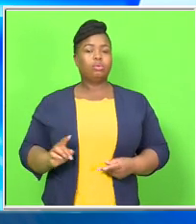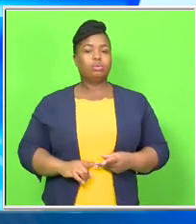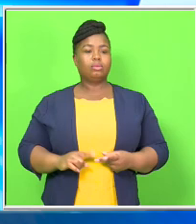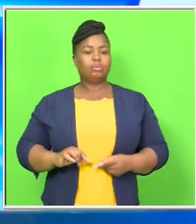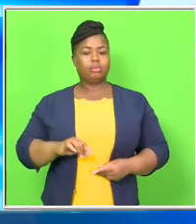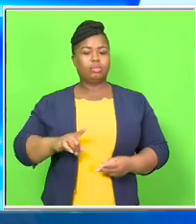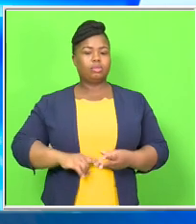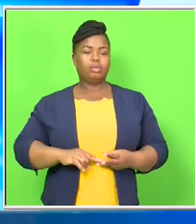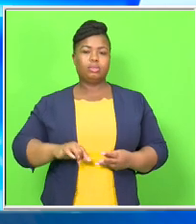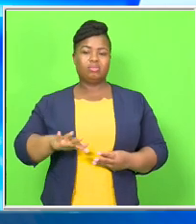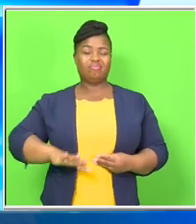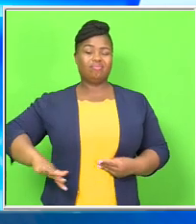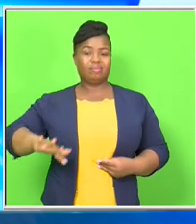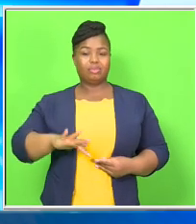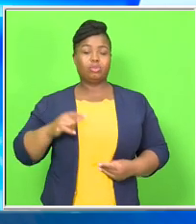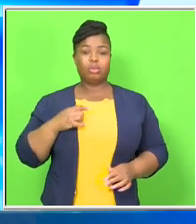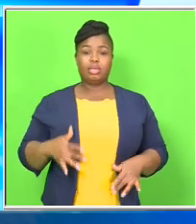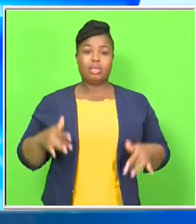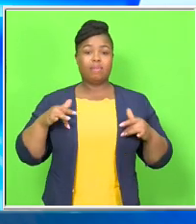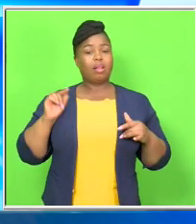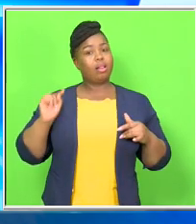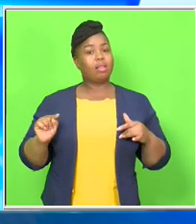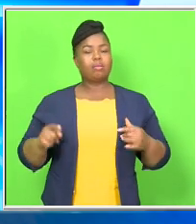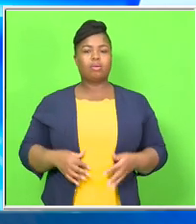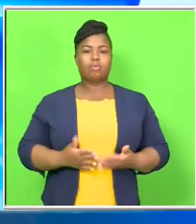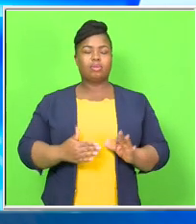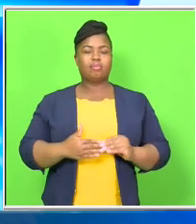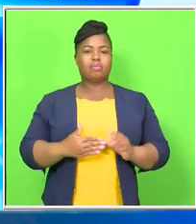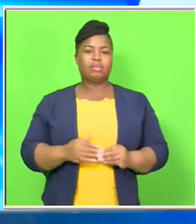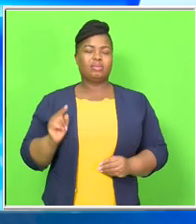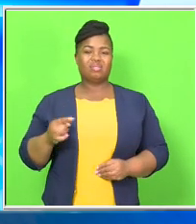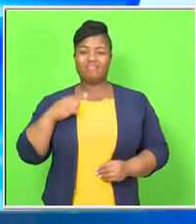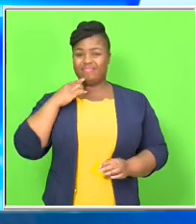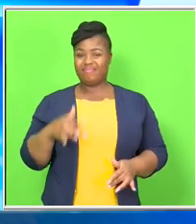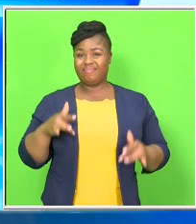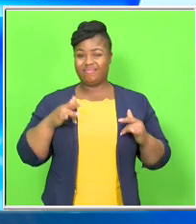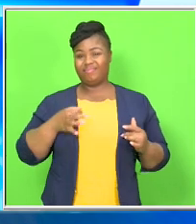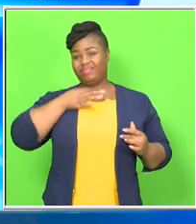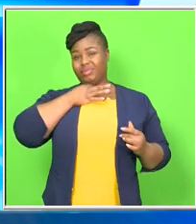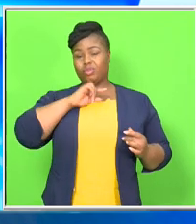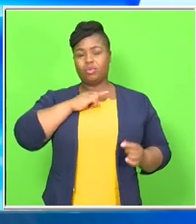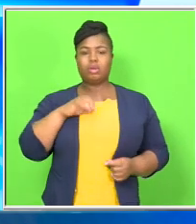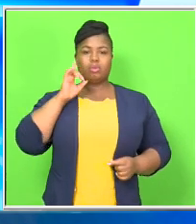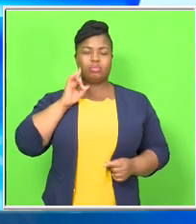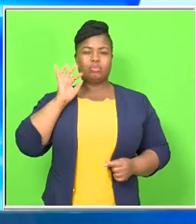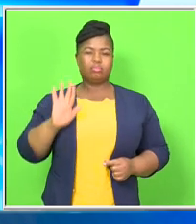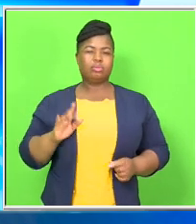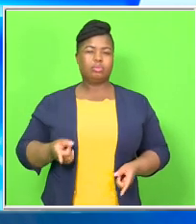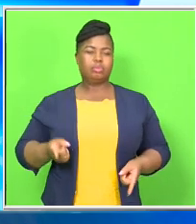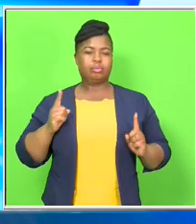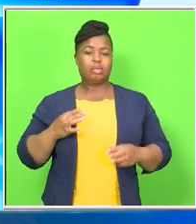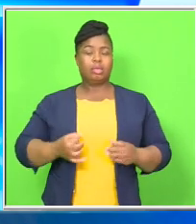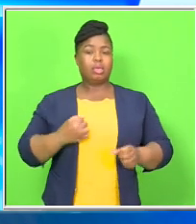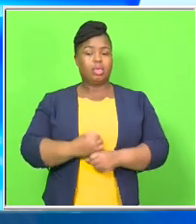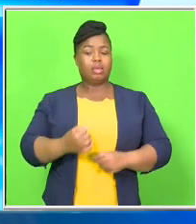nge sima bachala nga pansu kwa aso guli li hostela Laba bachala li bati iba sabeli mpilu ya abonje nge obisimo se hostela kubega nungu basi bu